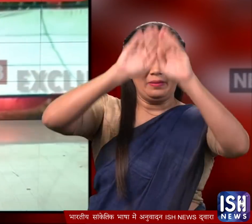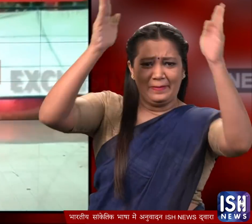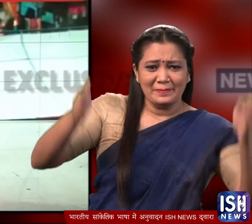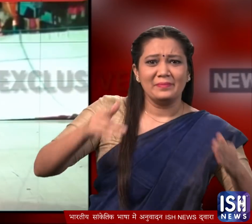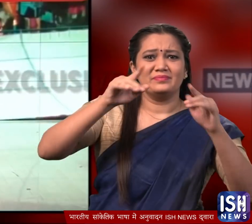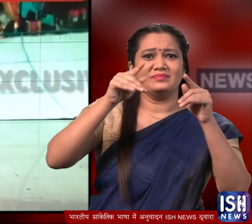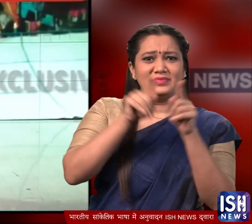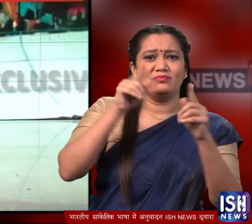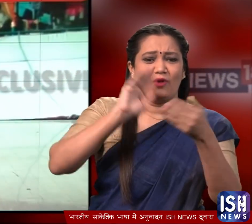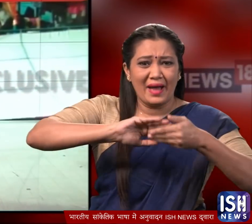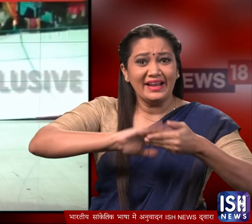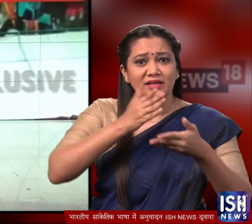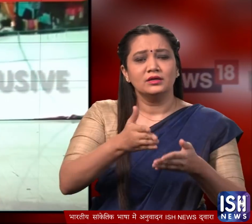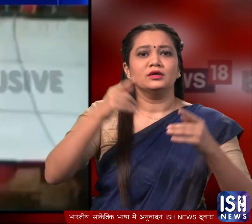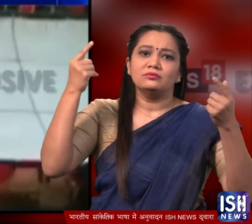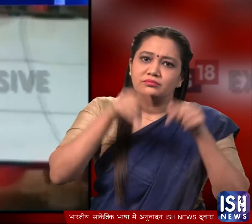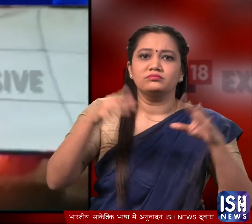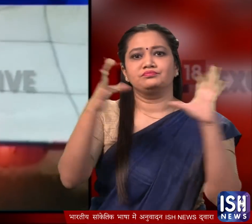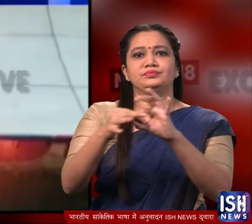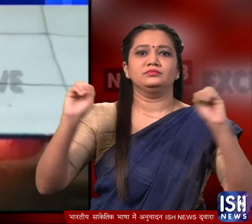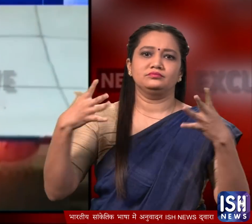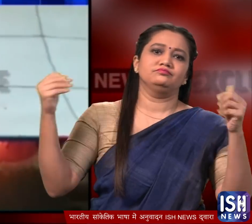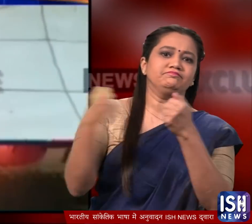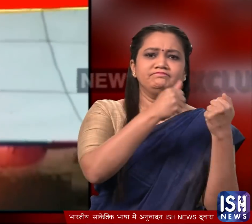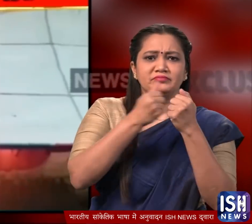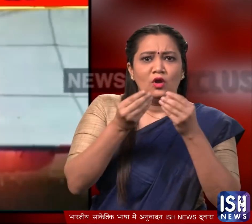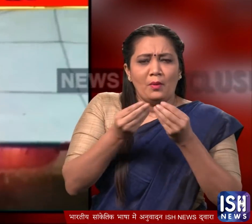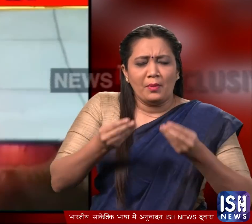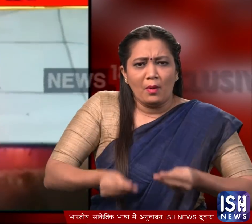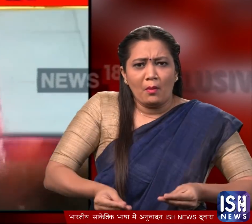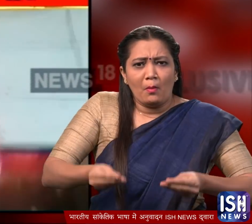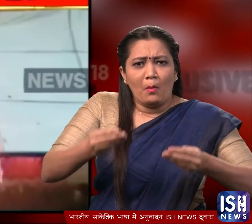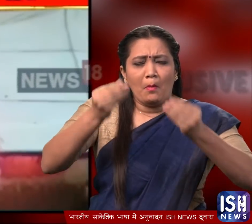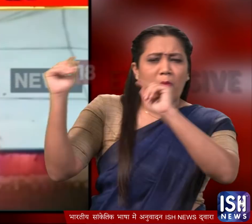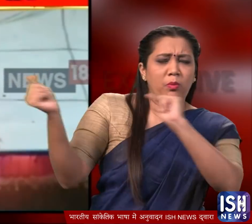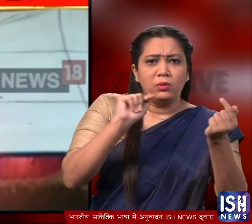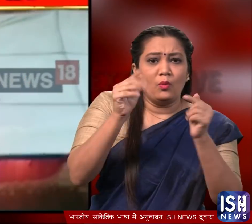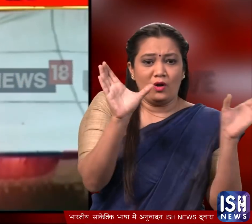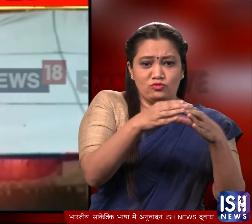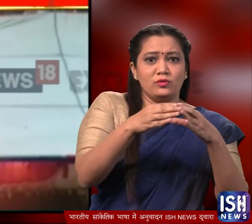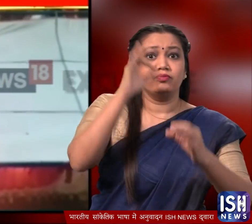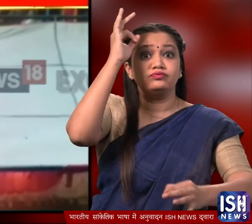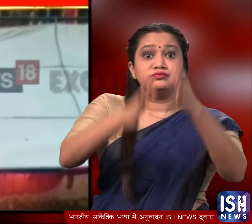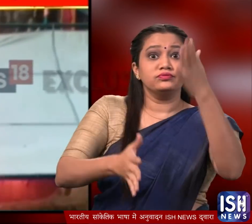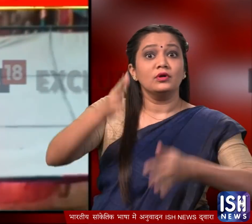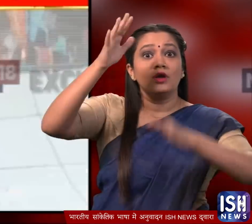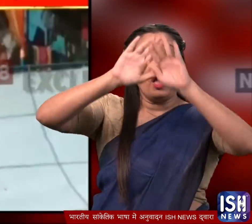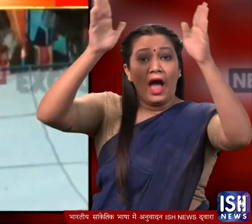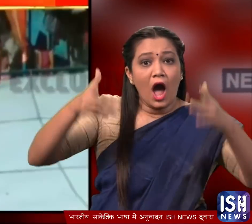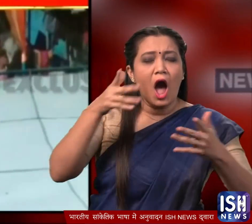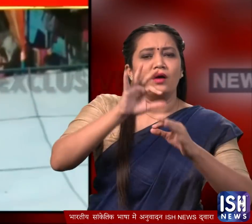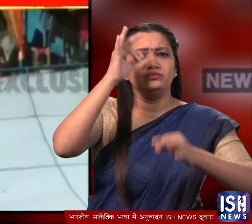शादी के लिए पंडाल लगाने पर विवाद बढ़ा, जो कुछ ही देर में इतना बढ़ गया कि उसमें एक गुट के कुछ लोगों ने आग लगा